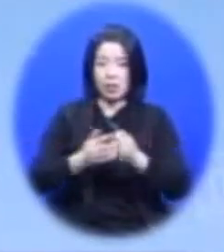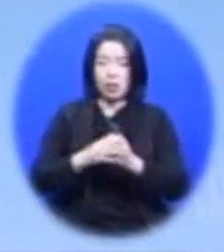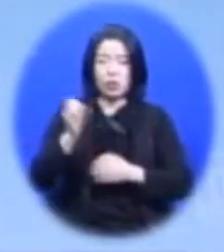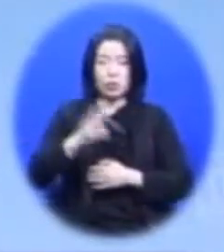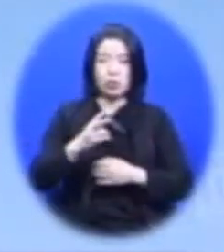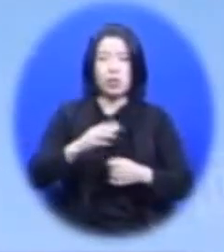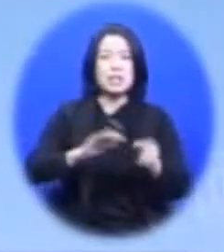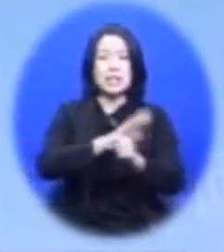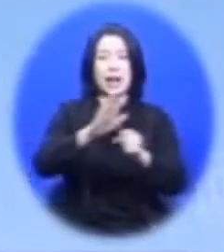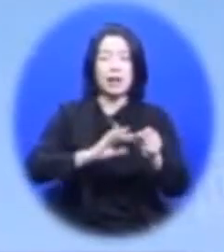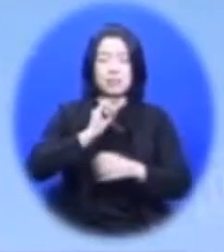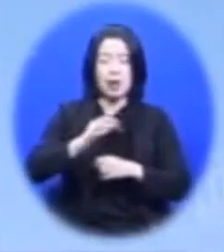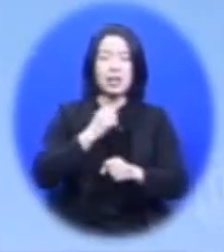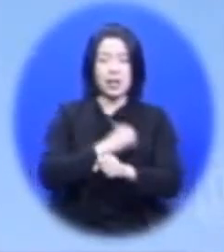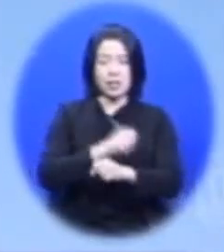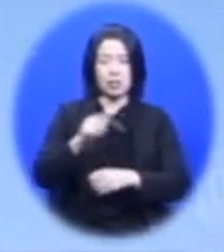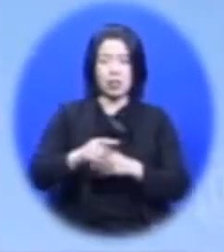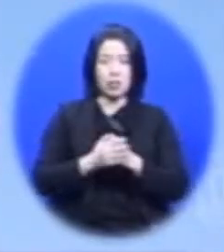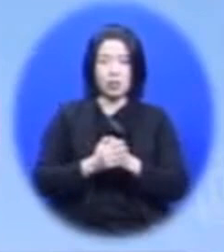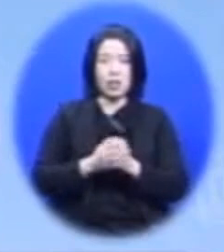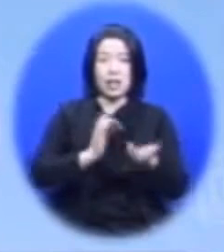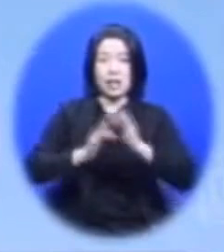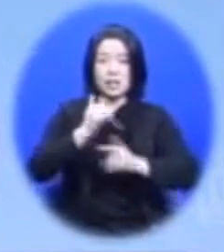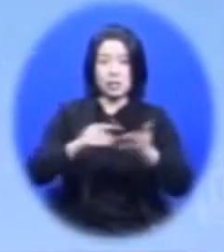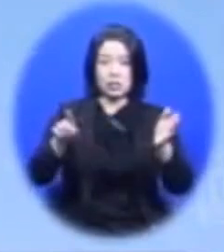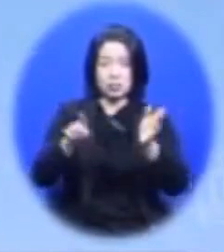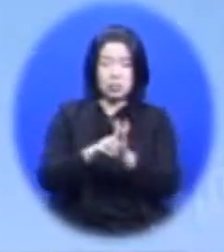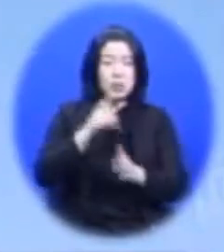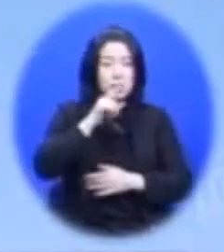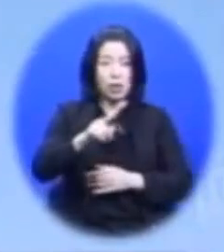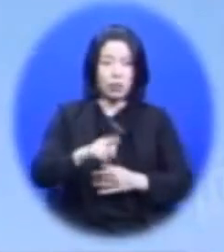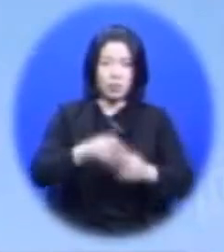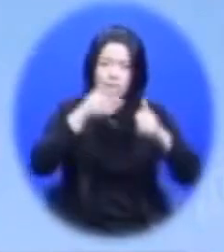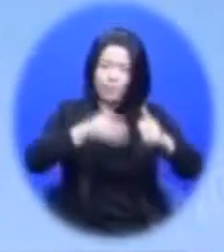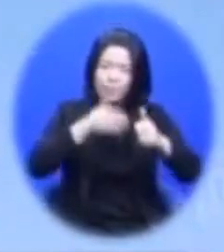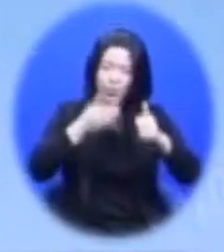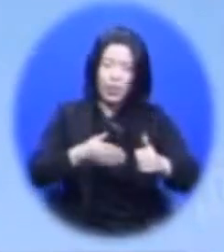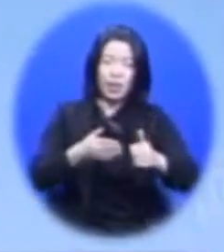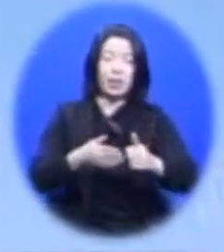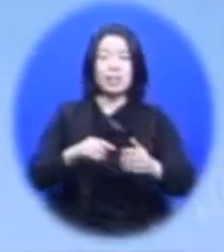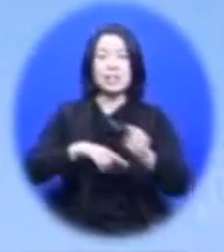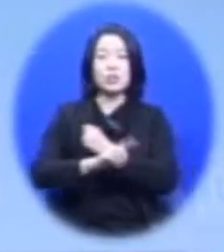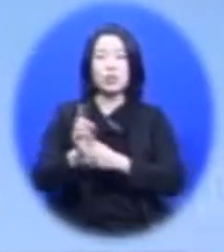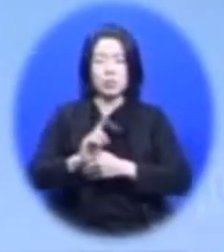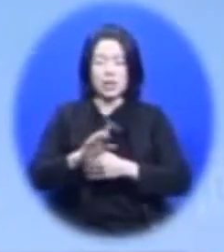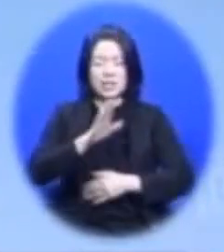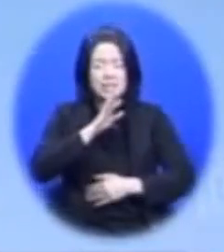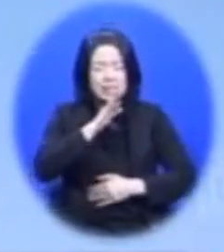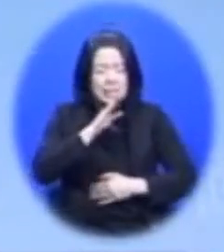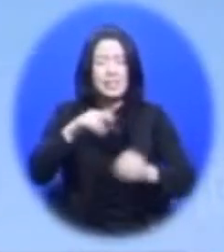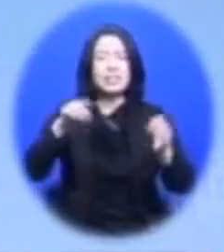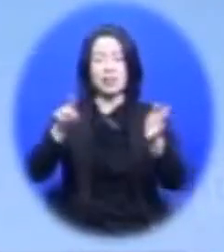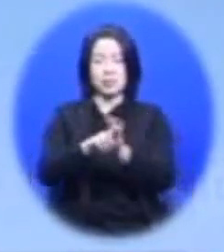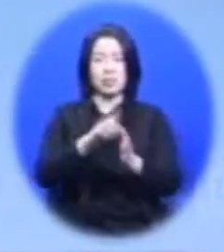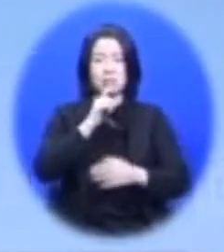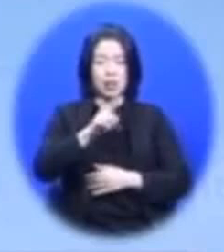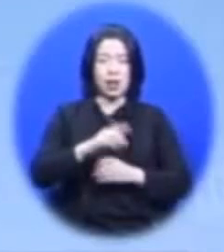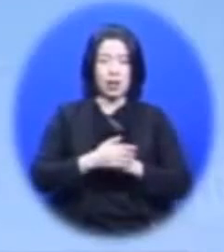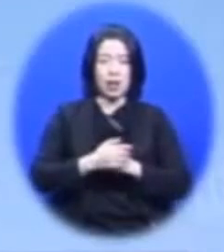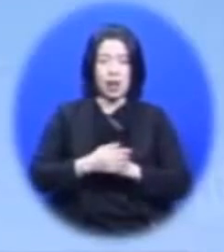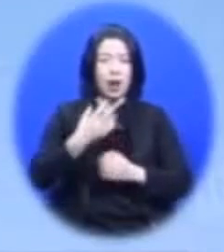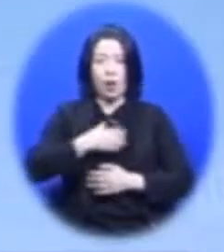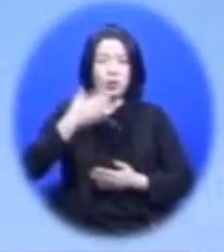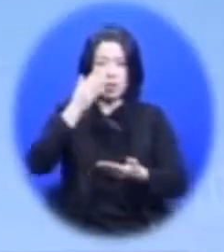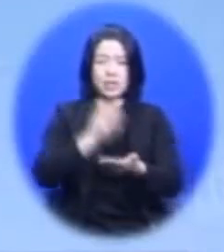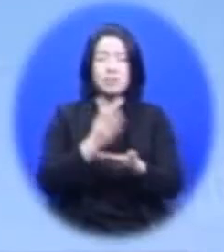사랑만 하는 겁니다. 예수님을 믿으라고 그렇게 권해드리는 이유는 진짜 믿으라는 거예요. 걱정하지 말라는